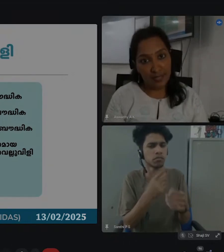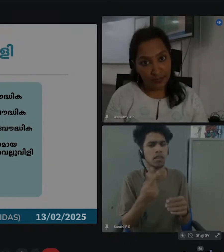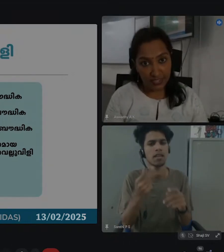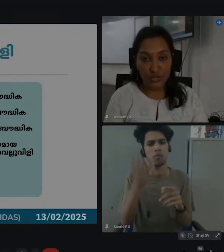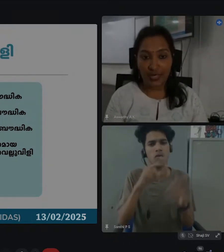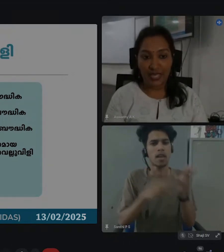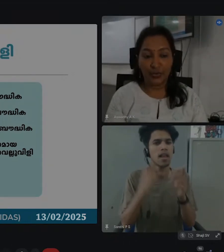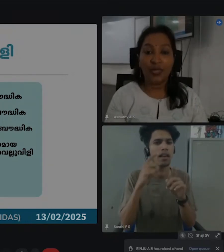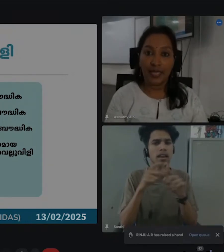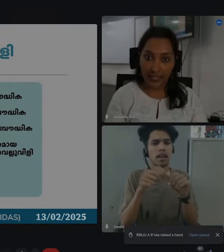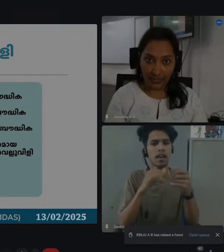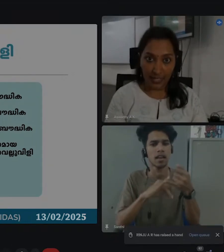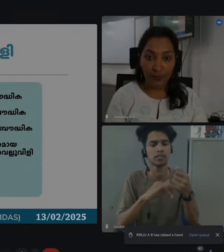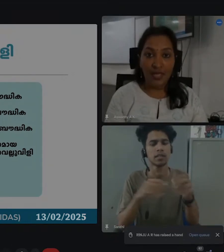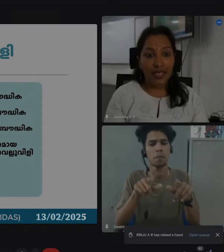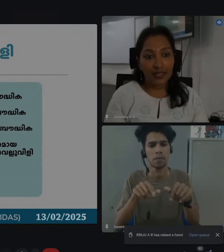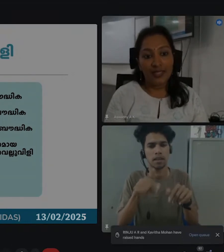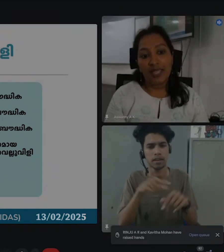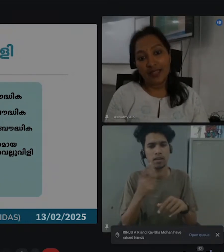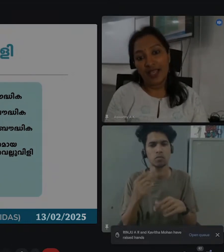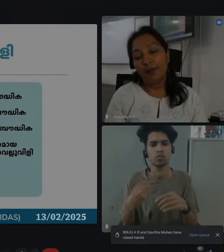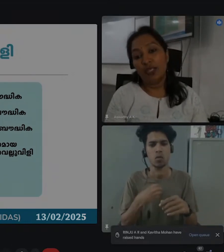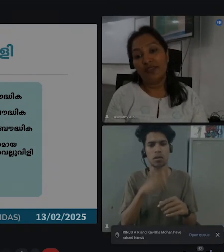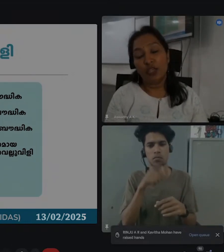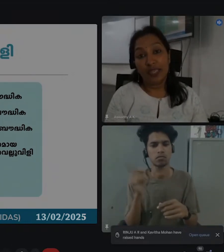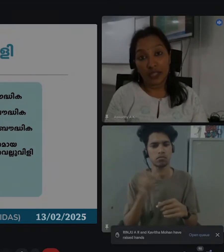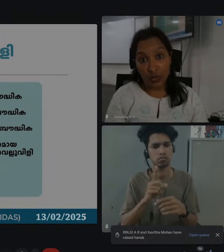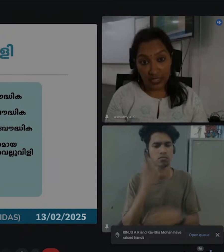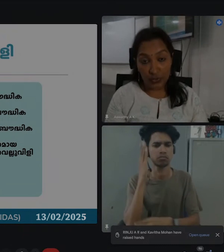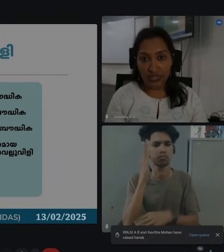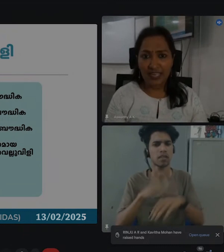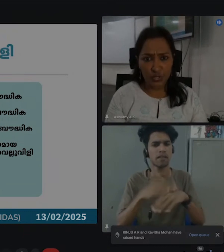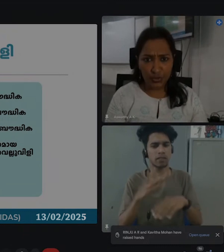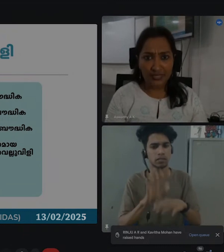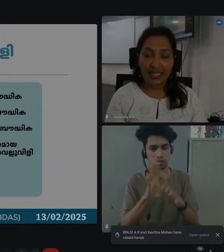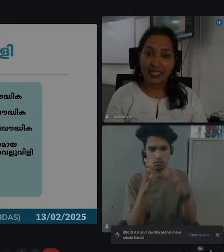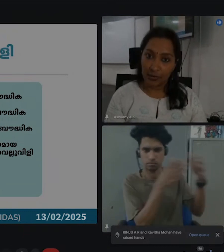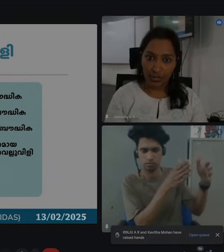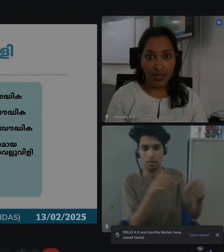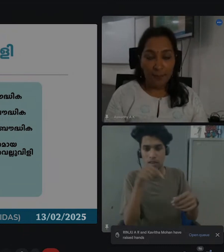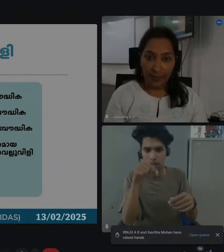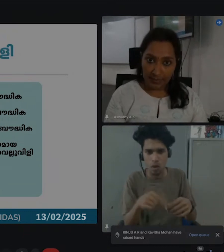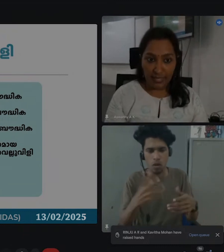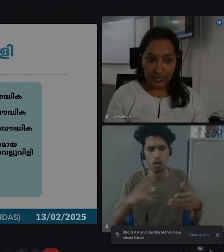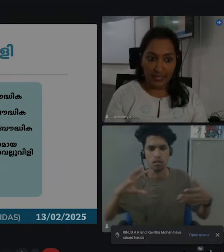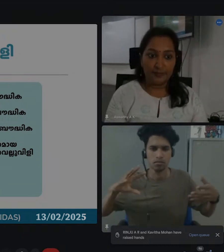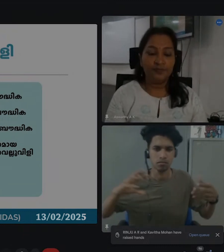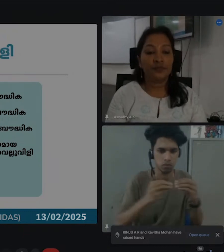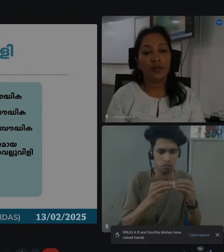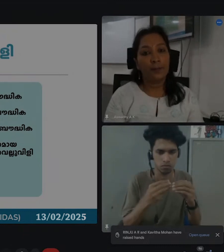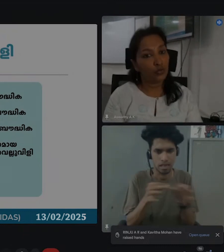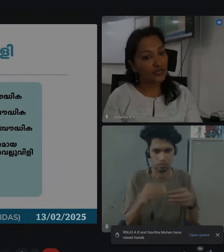സൈക്കോളജിസ്റ്റും സംസാരിച്ചിട്ടുണ്ടായിരുന്നു. എന്നാലും ഇന്ന് എന്താണ് ഭൗതിക വെല്ലുവിളി എന്നുള്ളതിനെ കുറിച്ച് വളരെ ചുരുക്കത്തിൽ ഞാനൊന്ന്